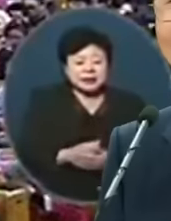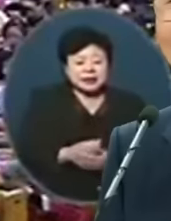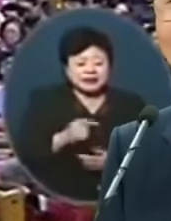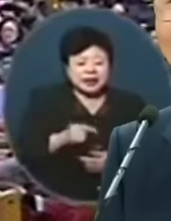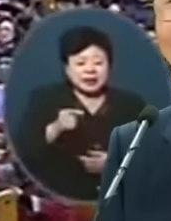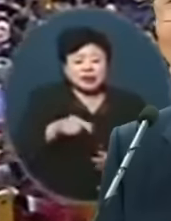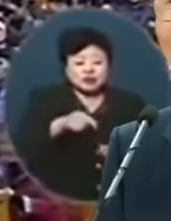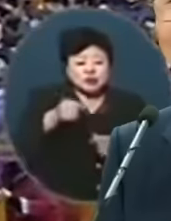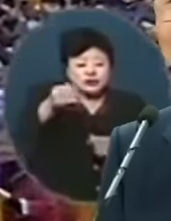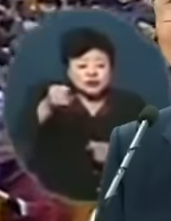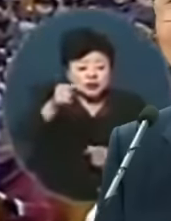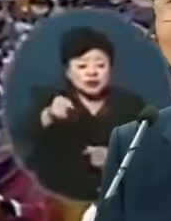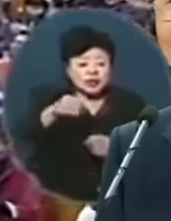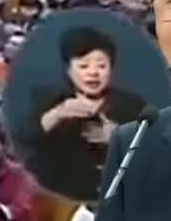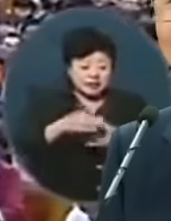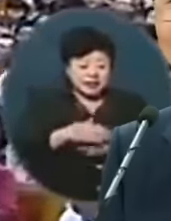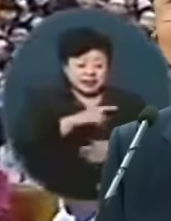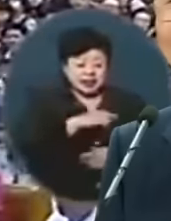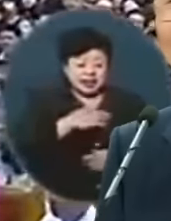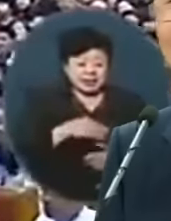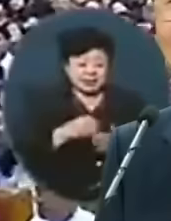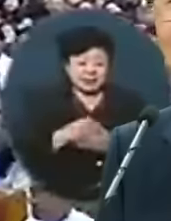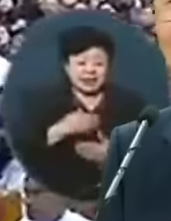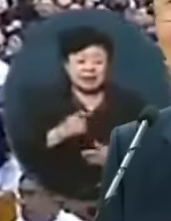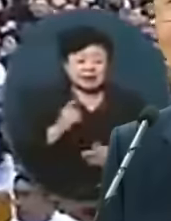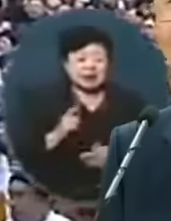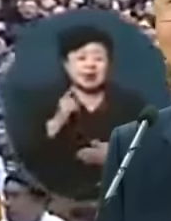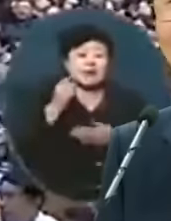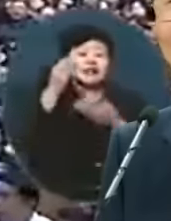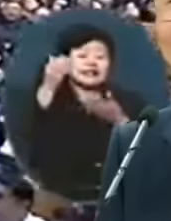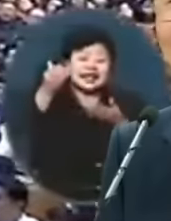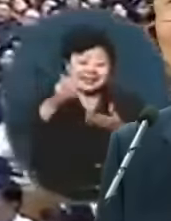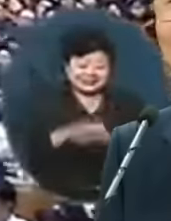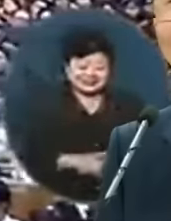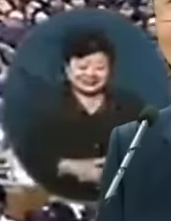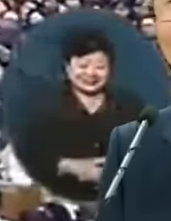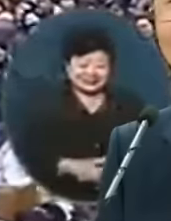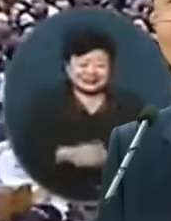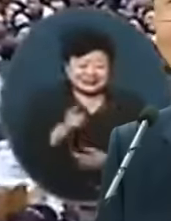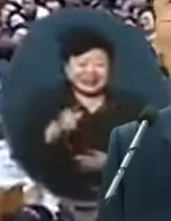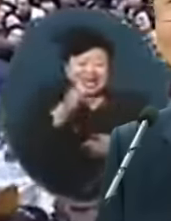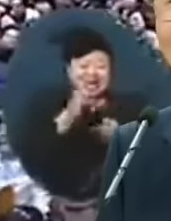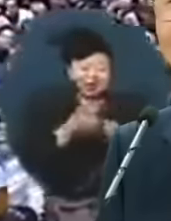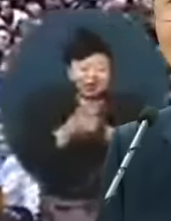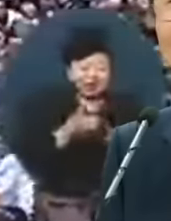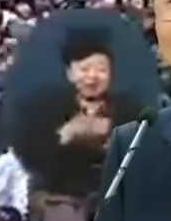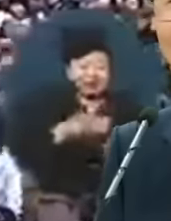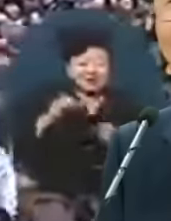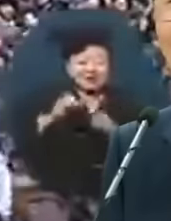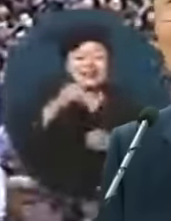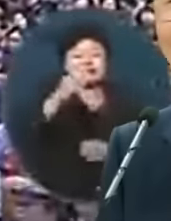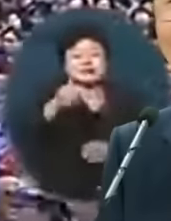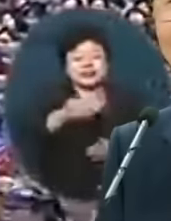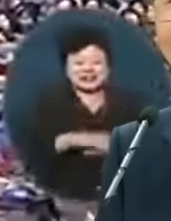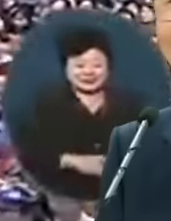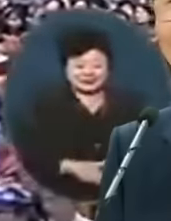그를 건지리라. 그가 내 이름으로 한 적 내가 그를 높이리라. 그가 내게 간구하리니 내가 그에게